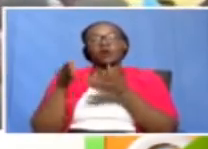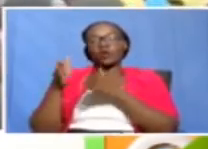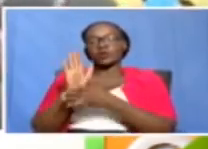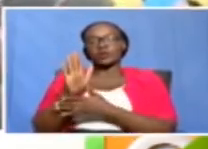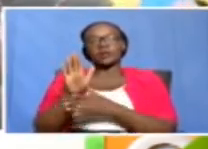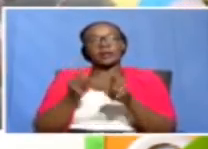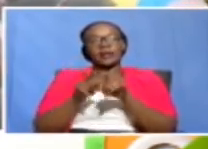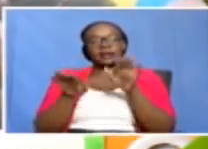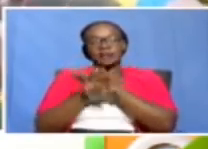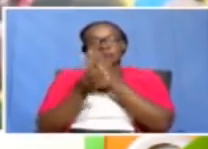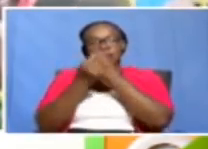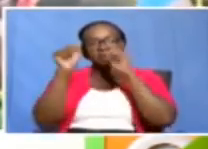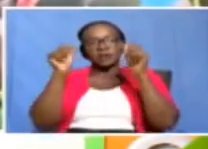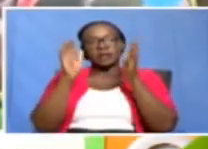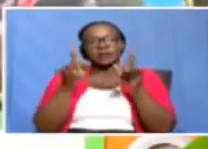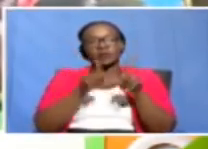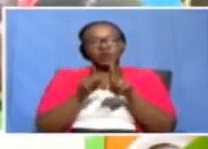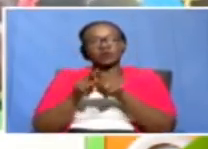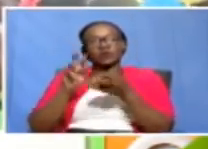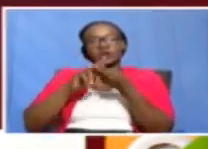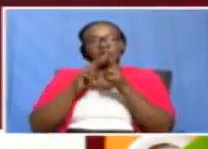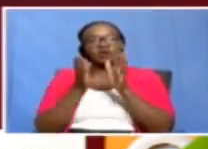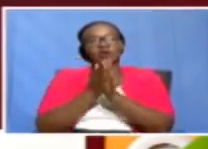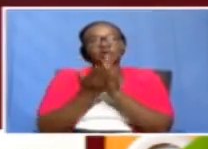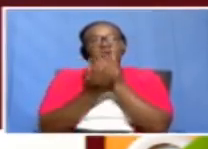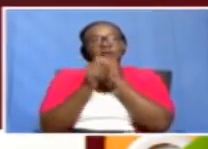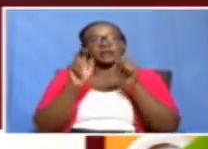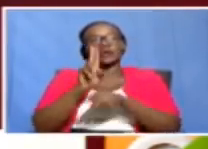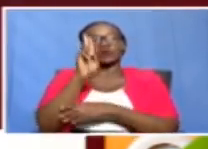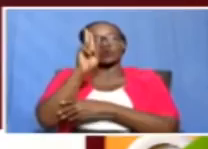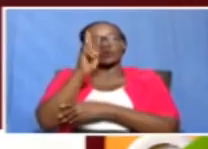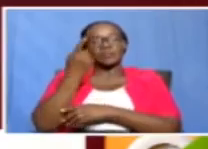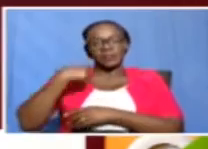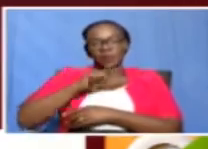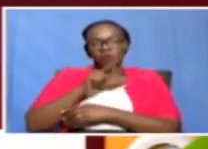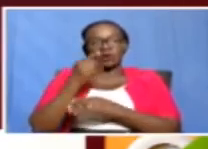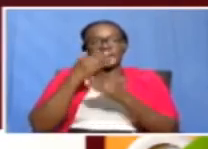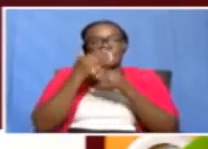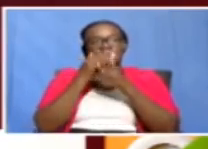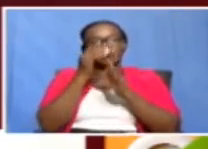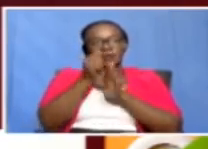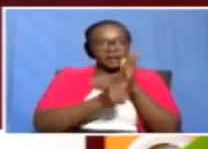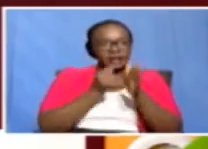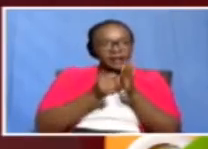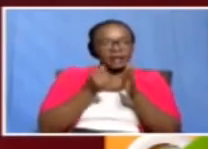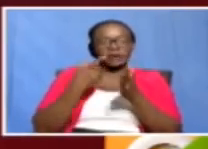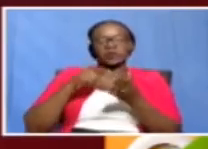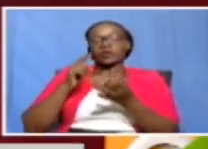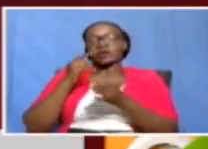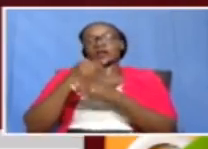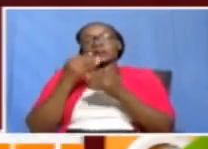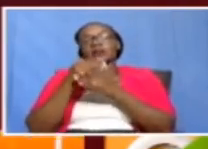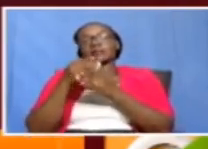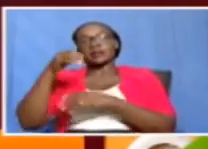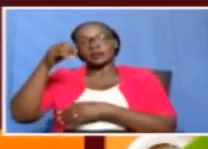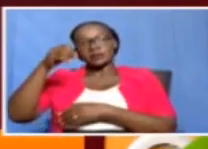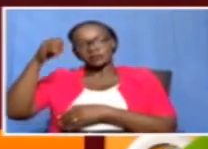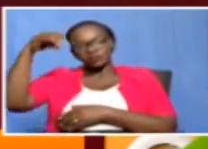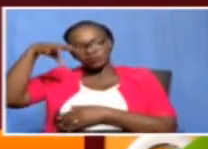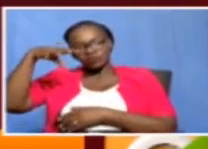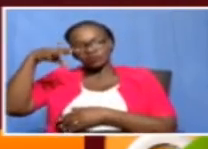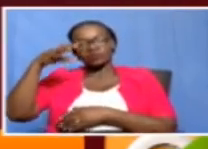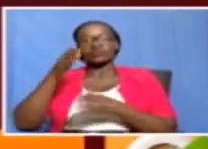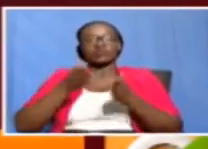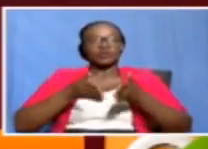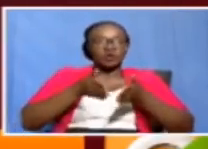na uhusiano wake na Rais Uhuru Kenyatta. Tumejenga reli, tumejenga barabara, tumeunganisha stima, tumeweka